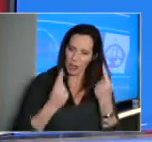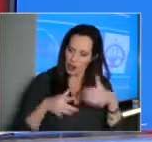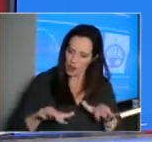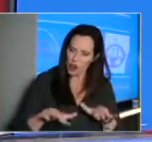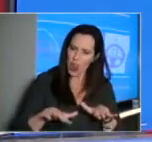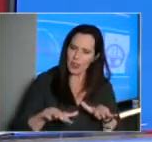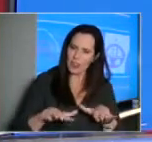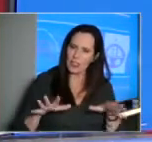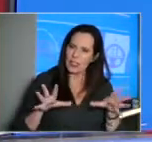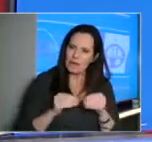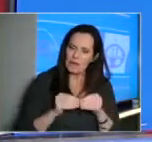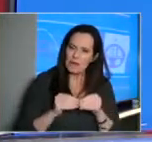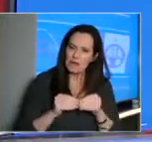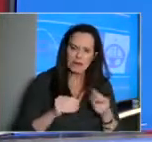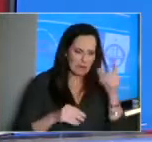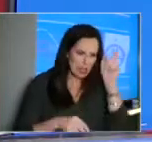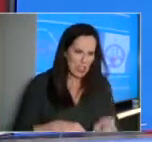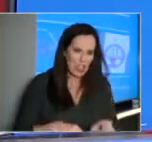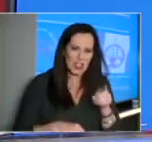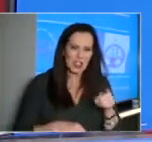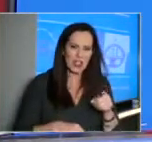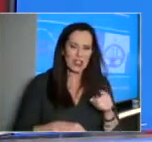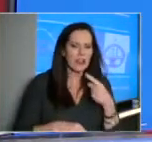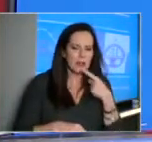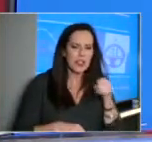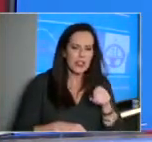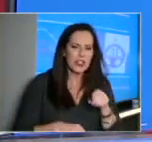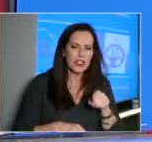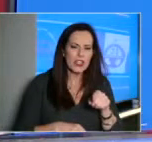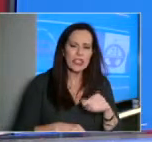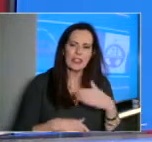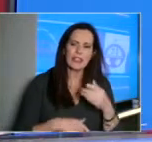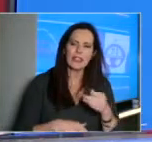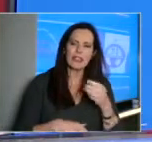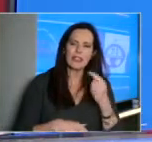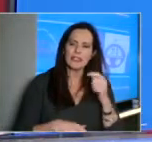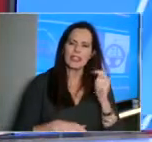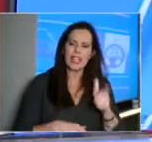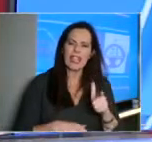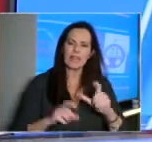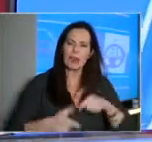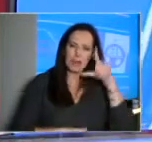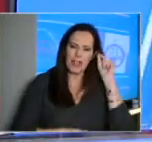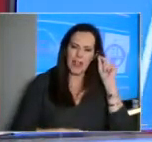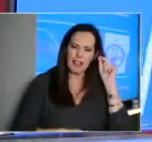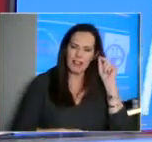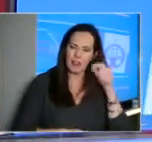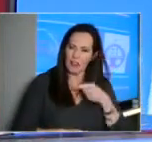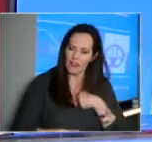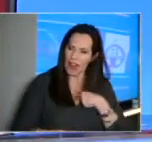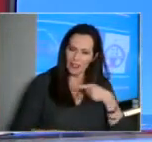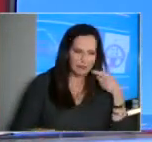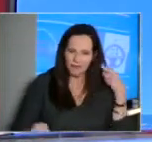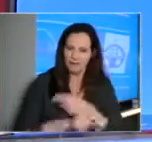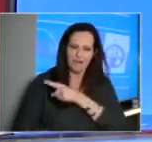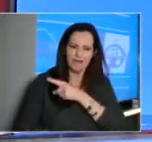ליד לני יחציקוביץ', ומדובר על זה שהיא תחזק את מכבי תל אביב, וירדתי עליה כסח, כמו